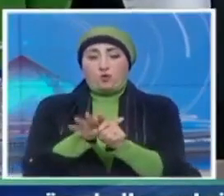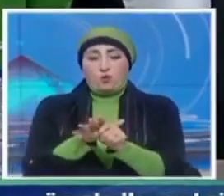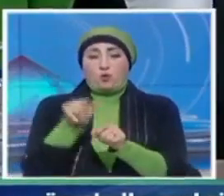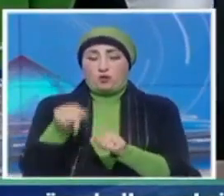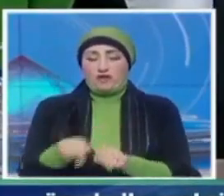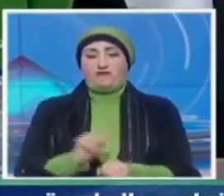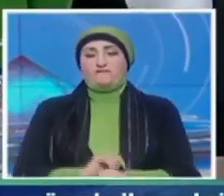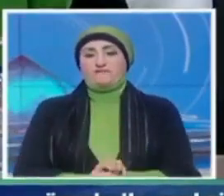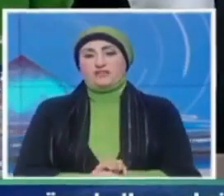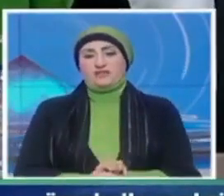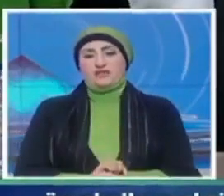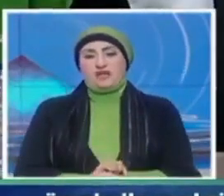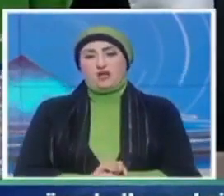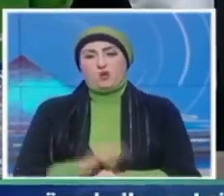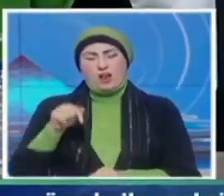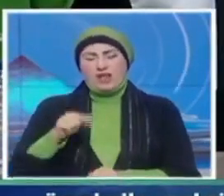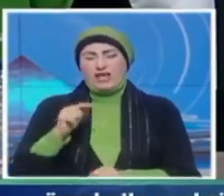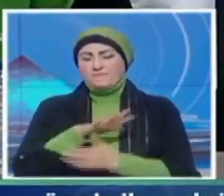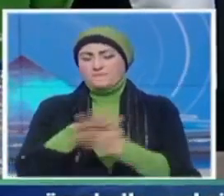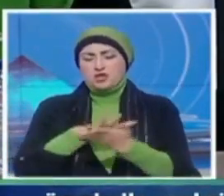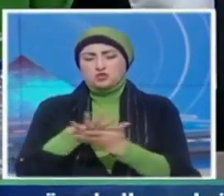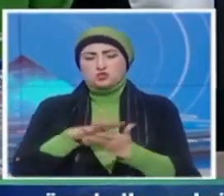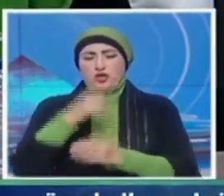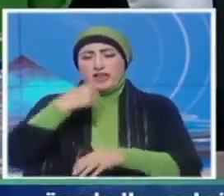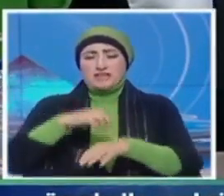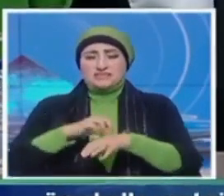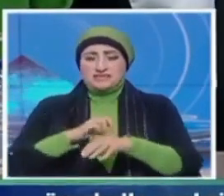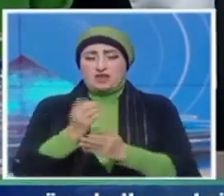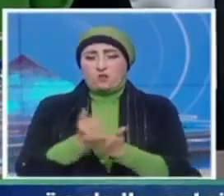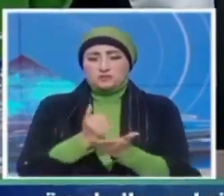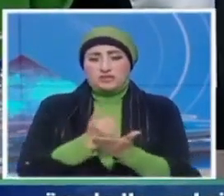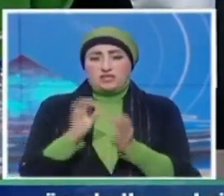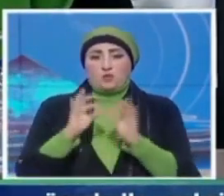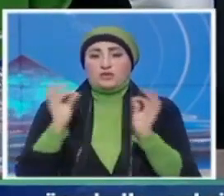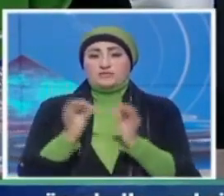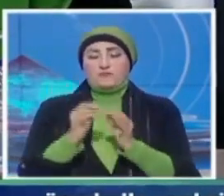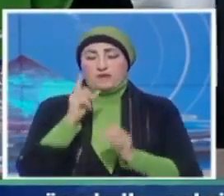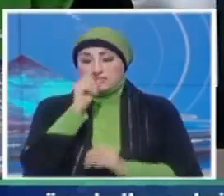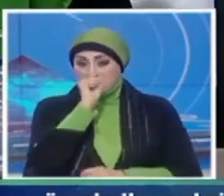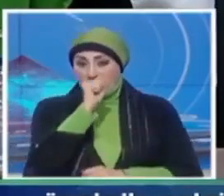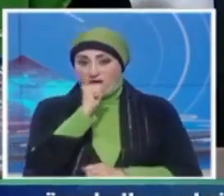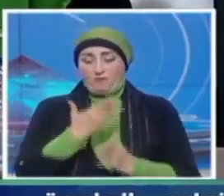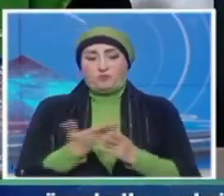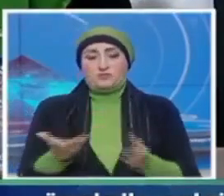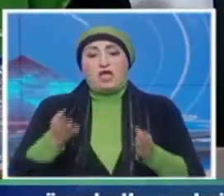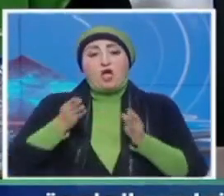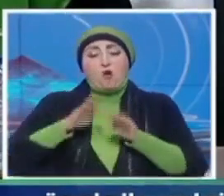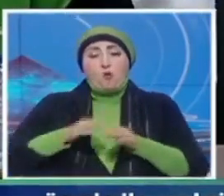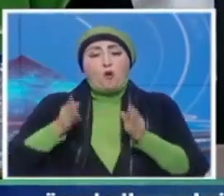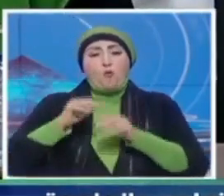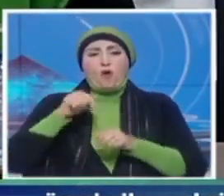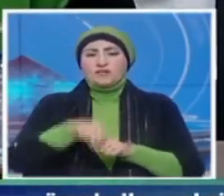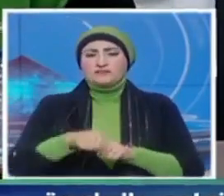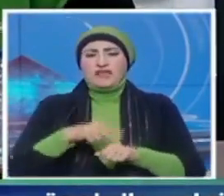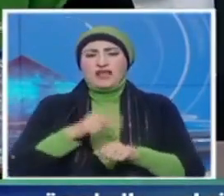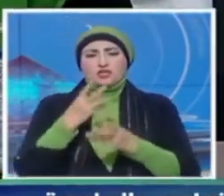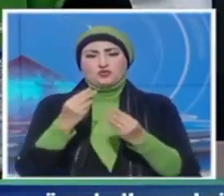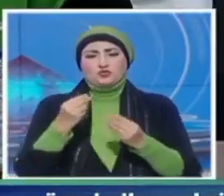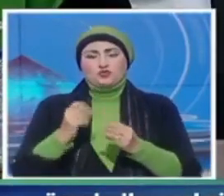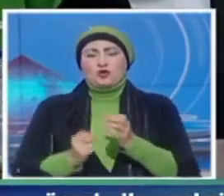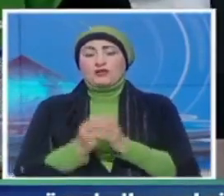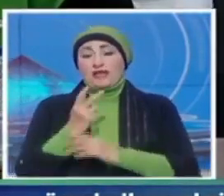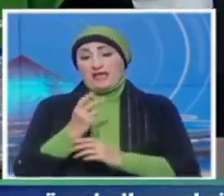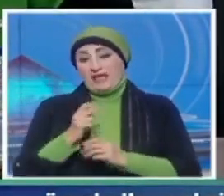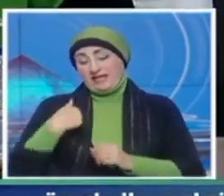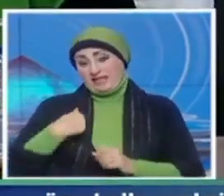كوفيد-19 وتداعياتها الاجتماعية والإنسانية والاقتصادية الصعبة، إلا أن ذلك كله لن يحول دون إطلاق العديد من